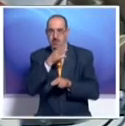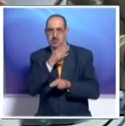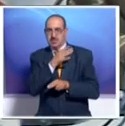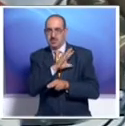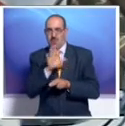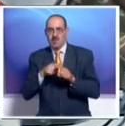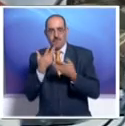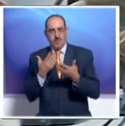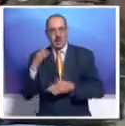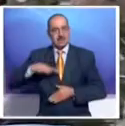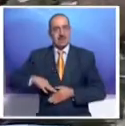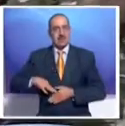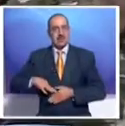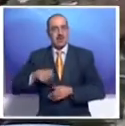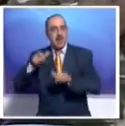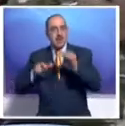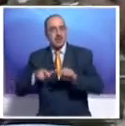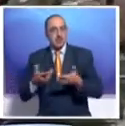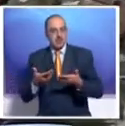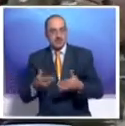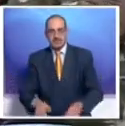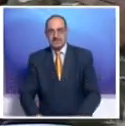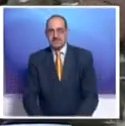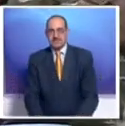لمصالح الأطراف المعادية